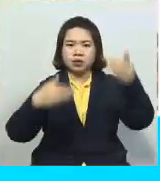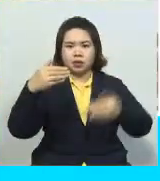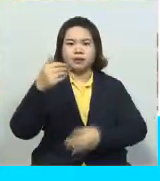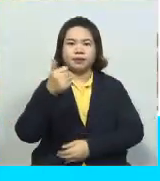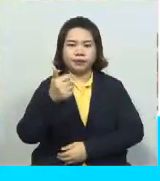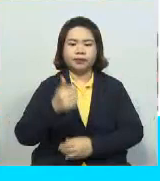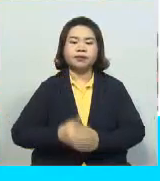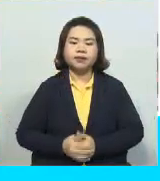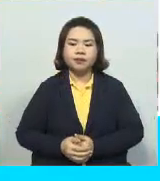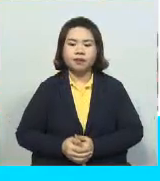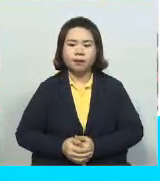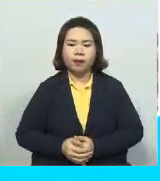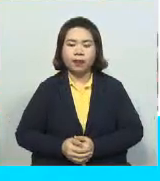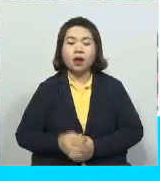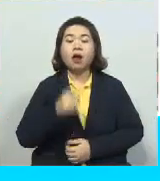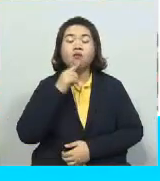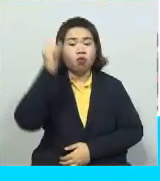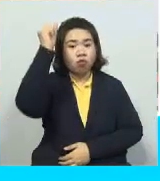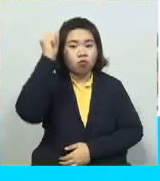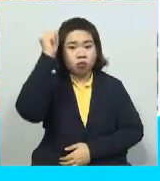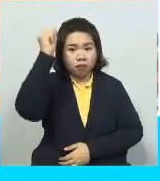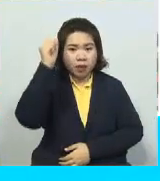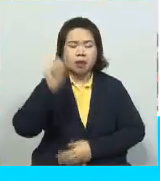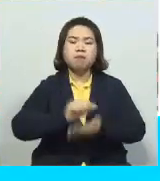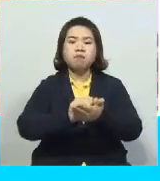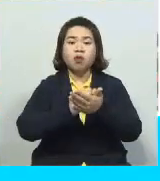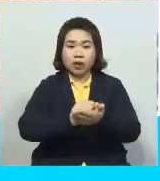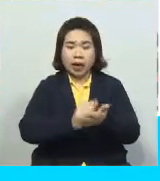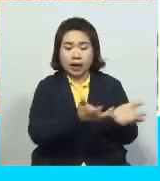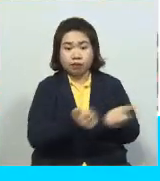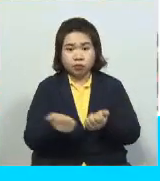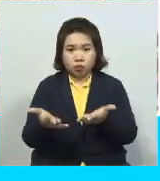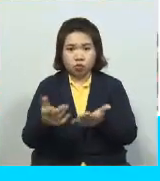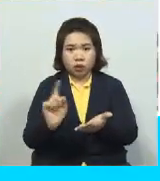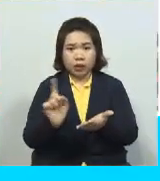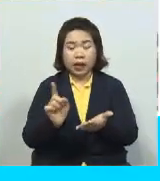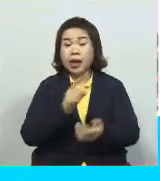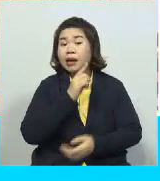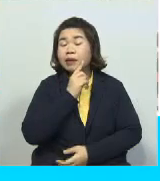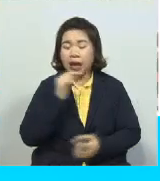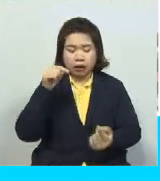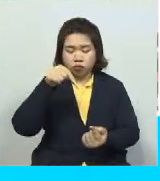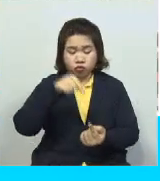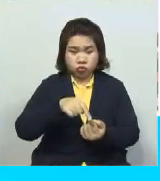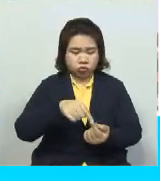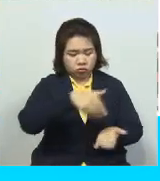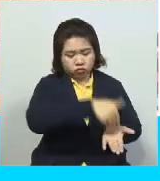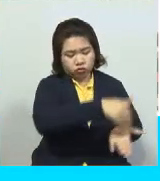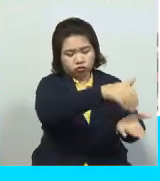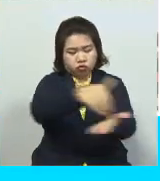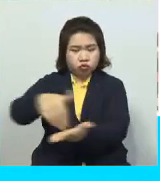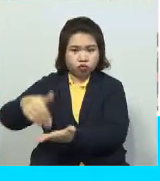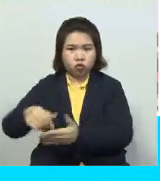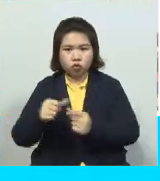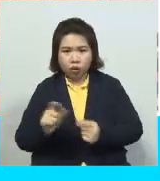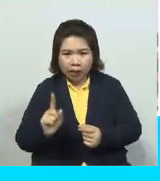นี้รถของขสมกเนี่ยจะให้บริการท่านมาลงจุดใดแล้วก็ไปขึ้นจุดนั้น